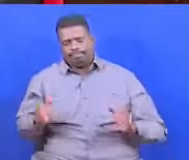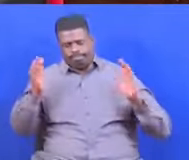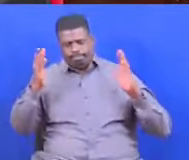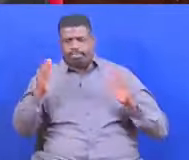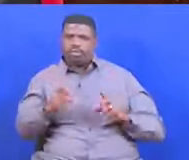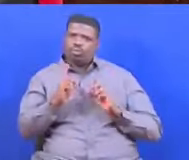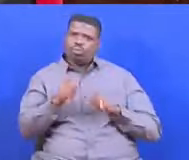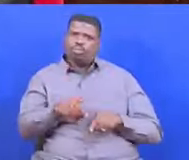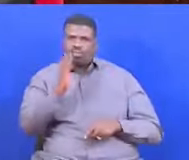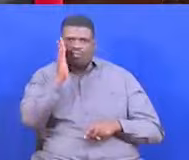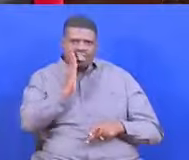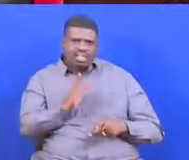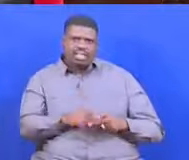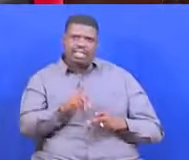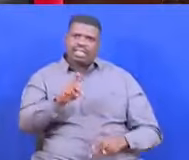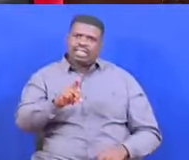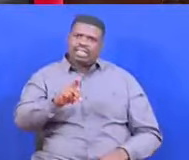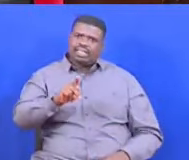Wapo vijana